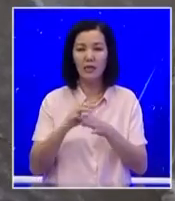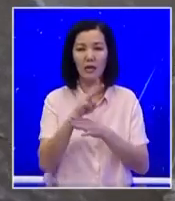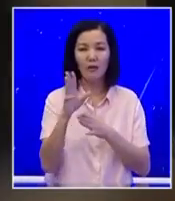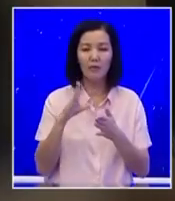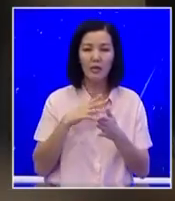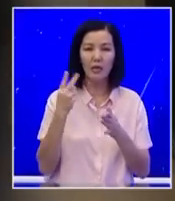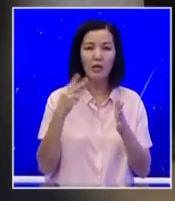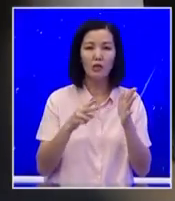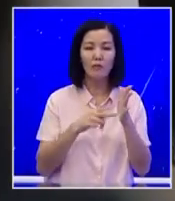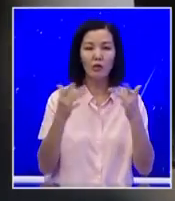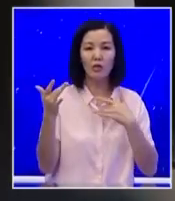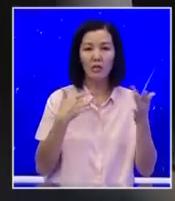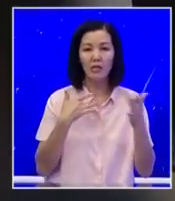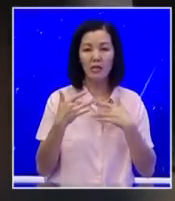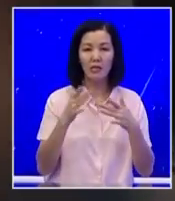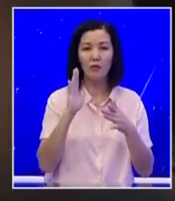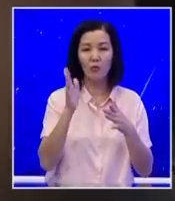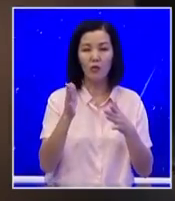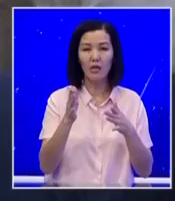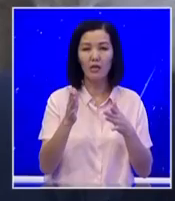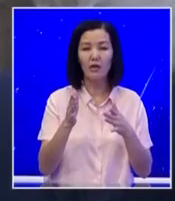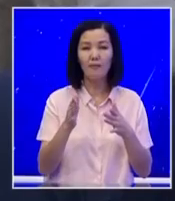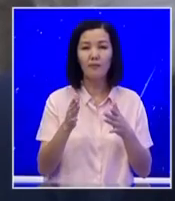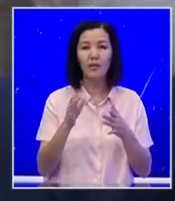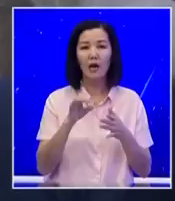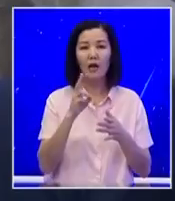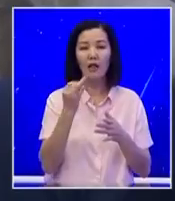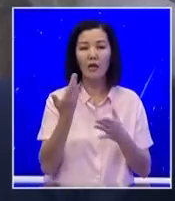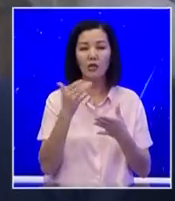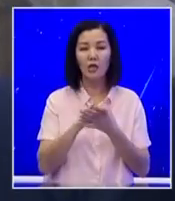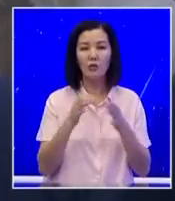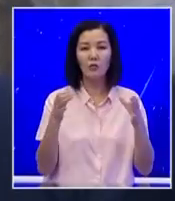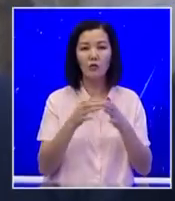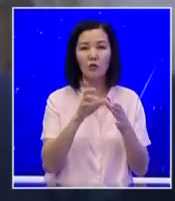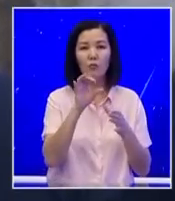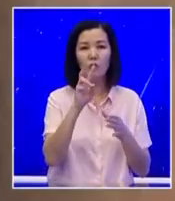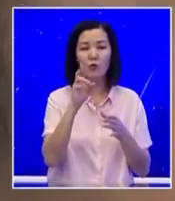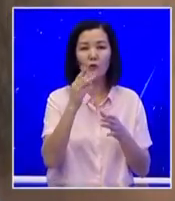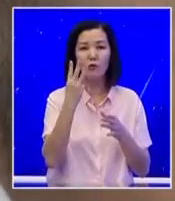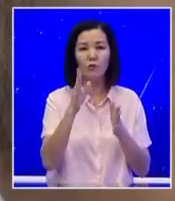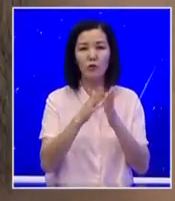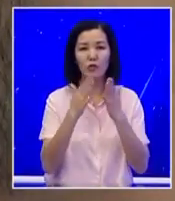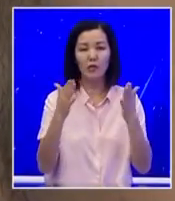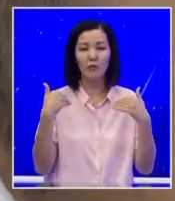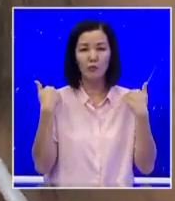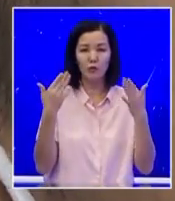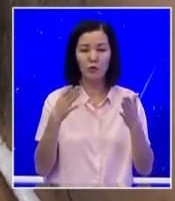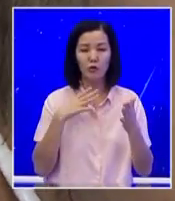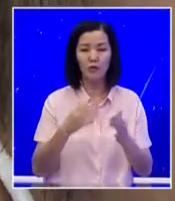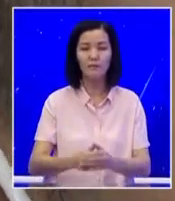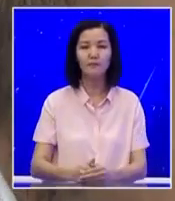еліміздің 27 театры сахналамақ екен. Сонымен қатар алаштанушы Бөрібай батыр атты 3 томнан тұратын кітап жинақтап